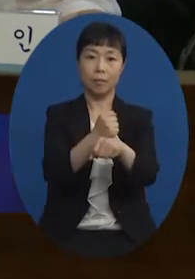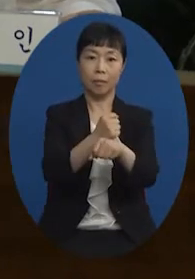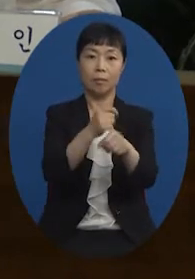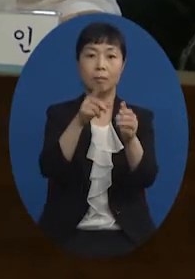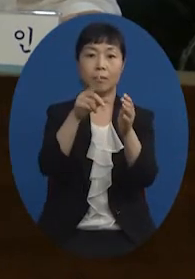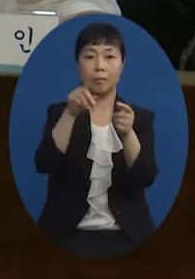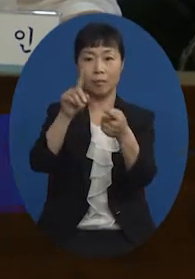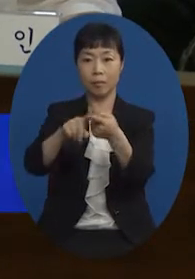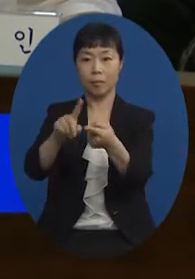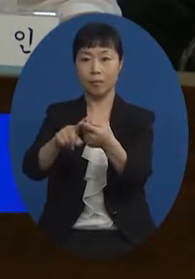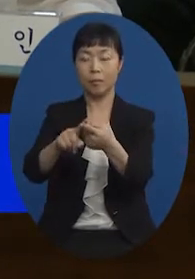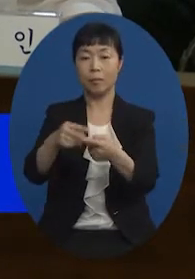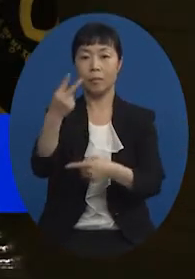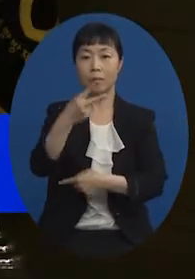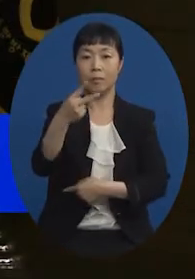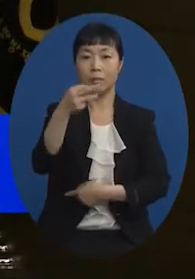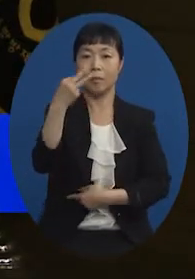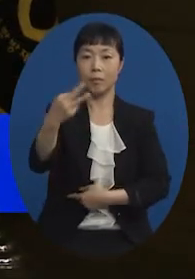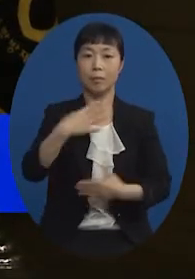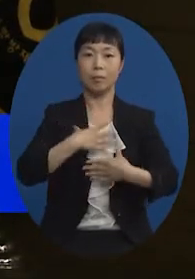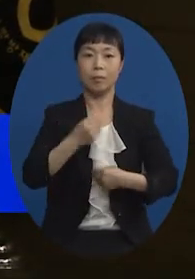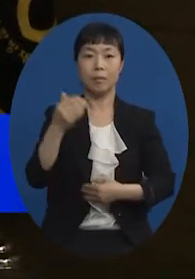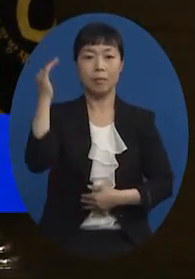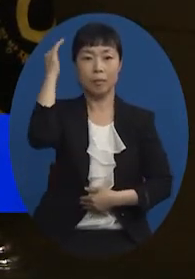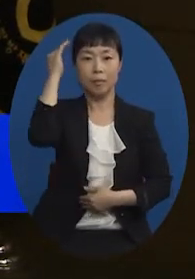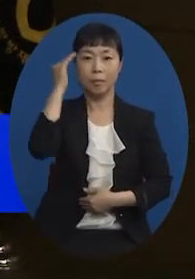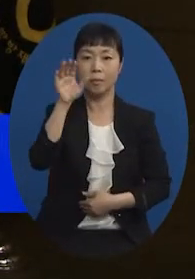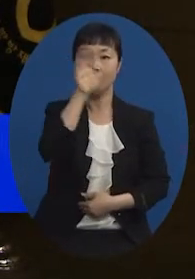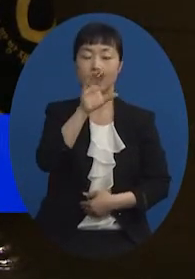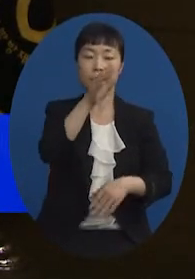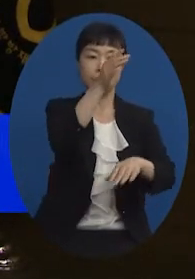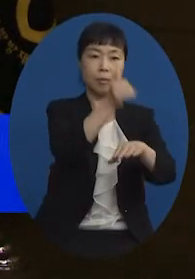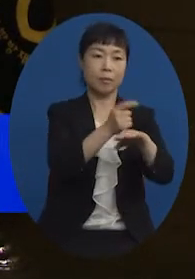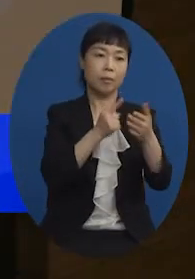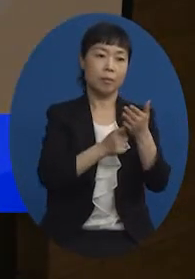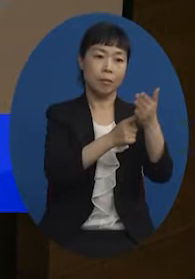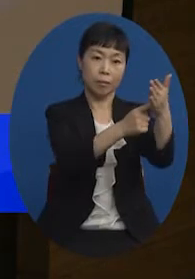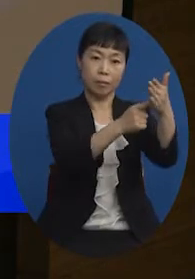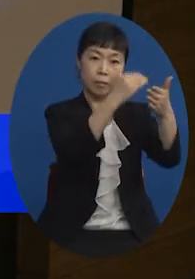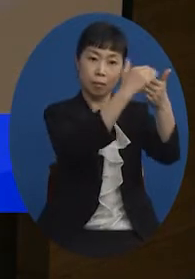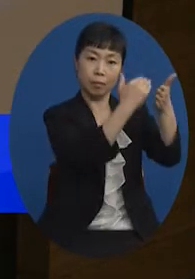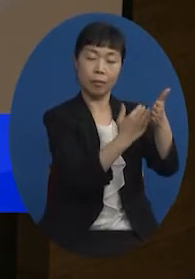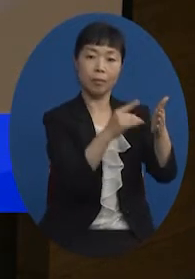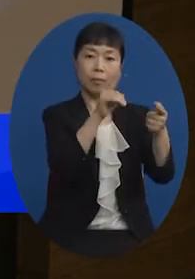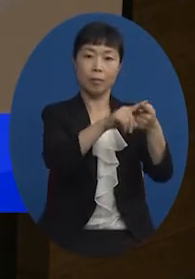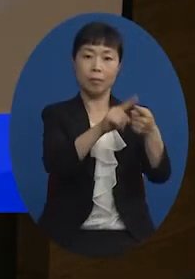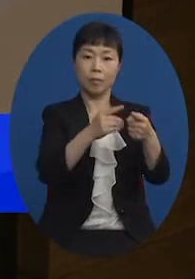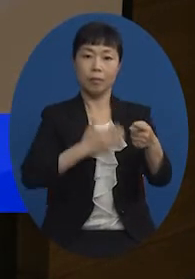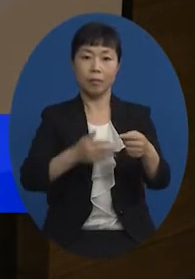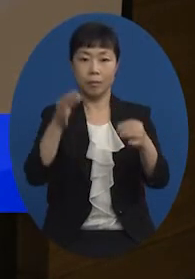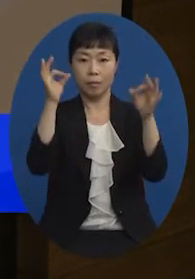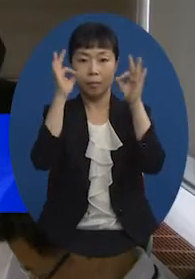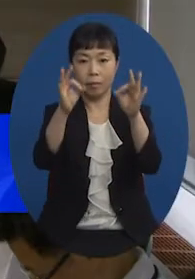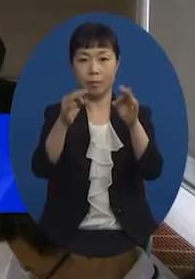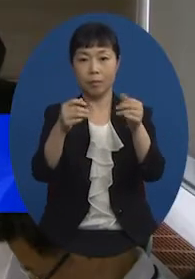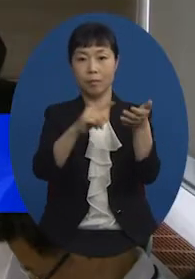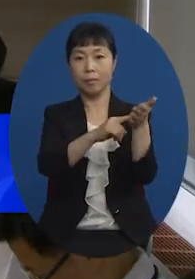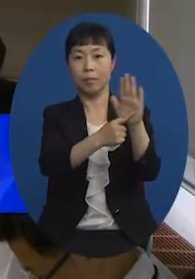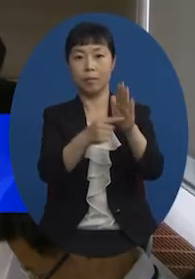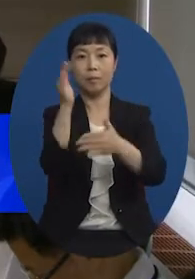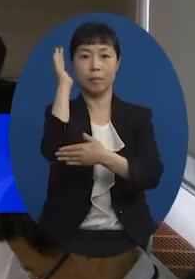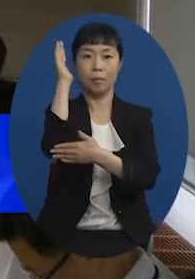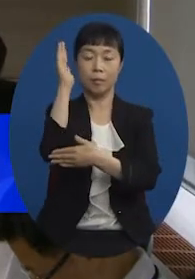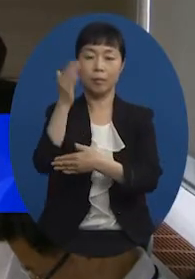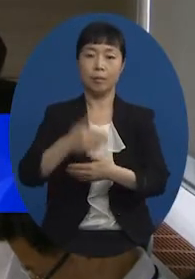참석했으며 2013 안전한국훈련 결과와 종합발전 방안을 보고받고 훈련 성과와 발전 방안을